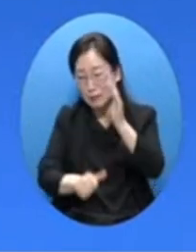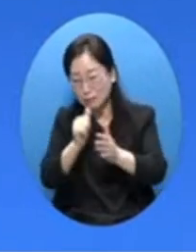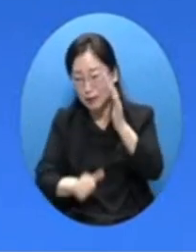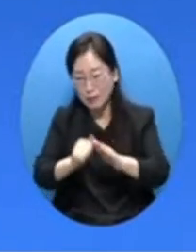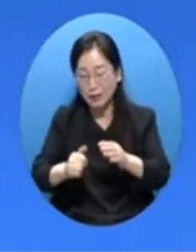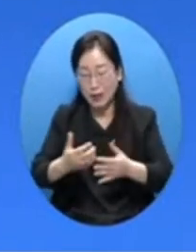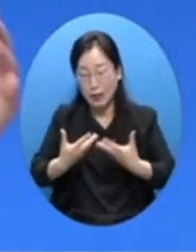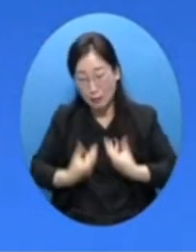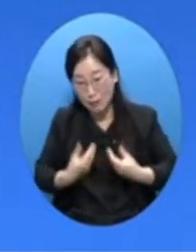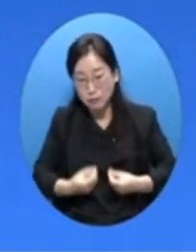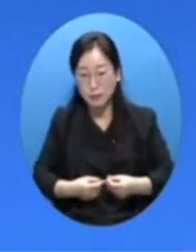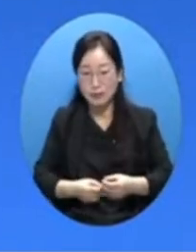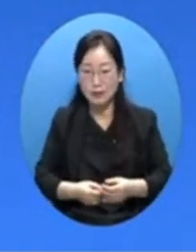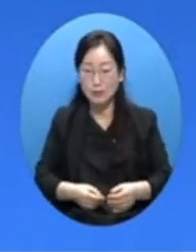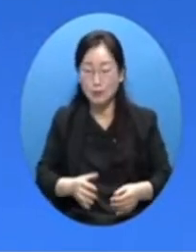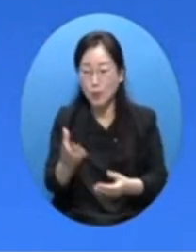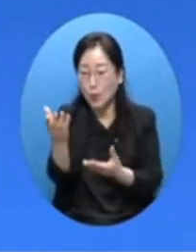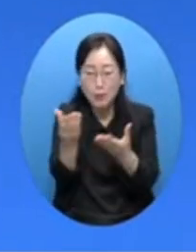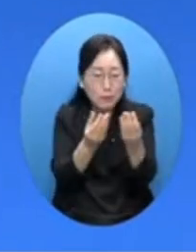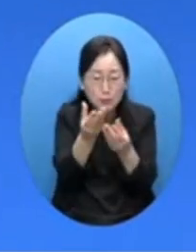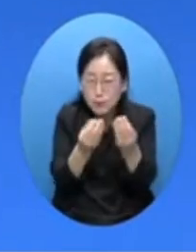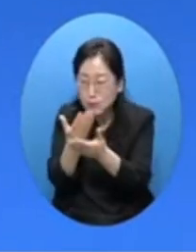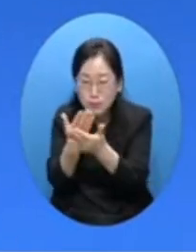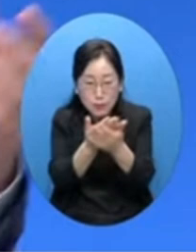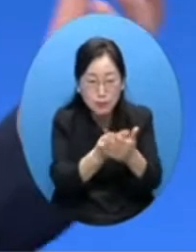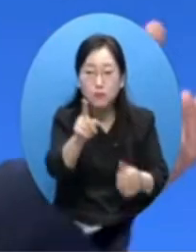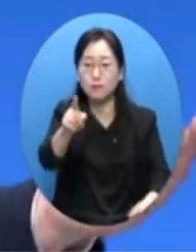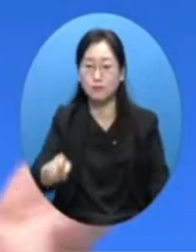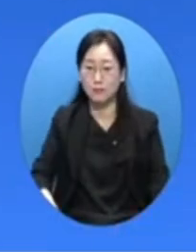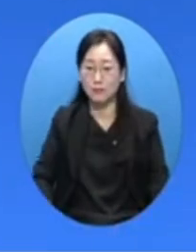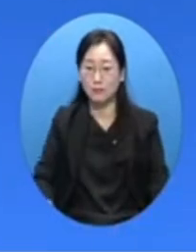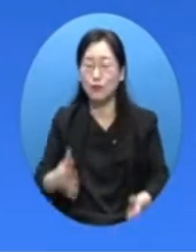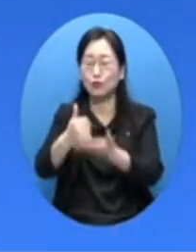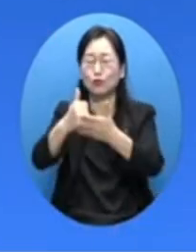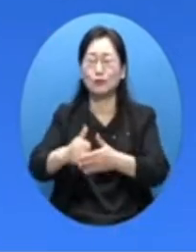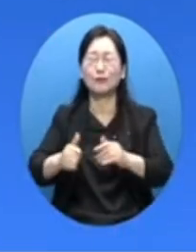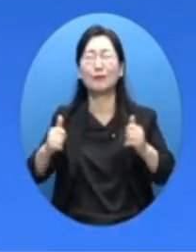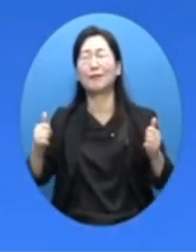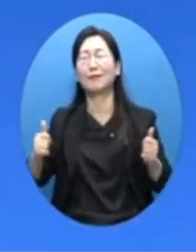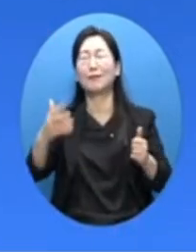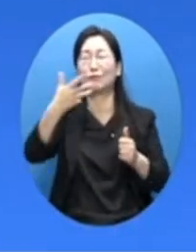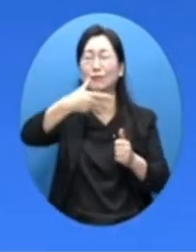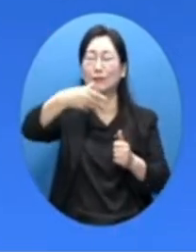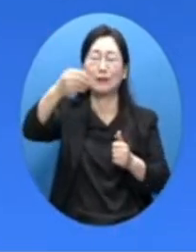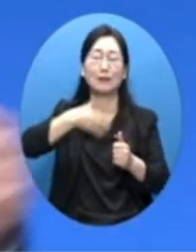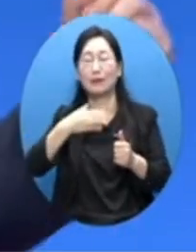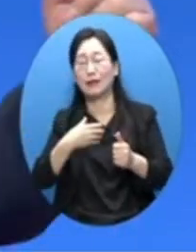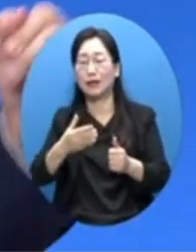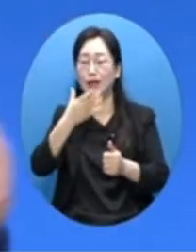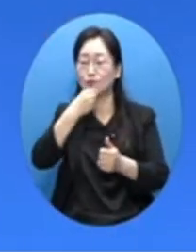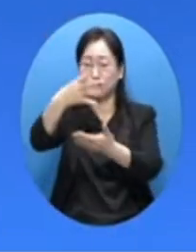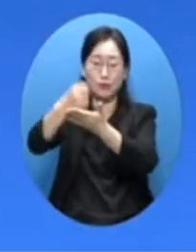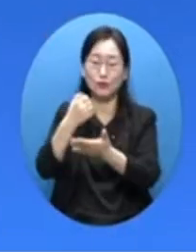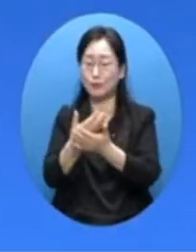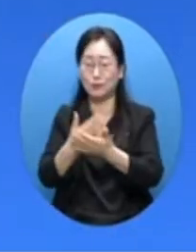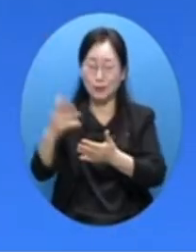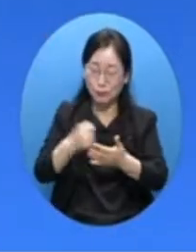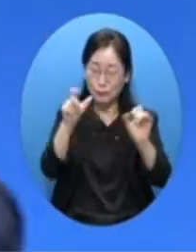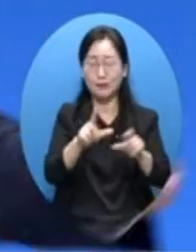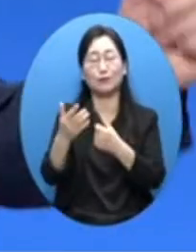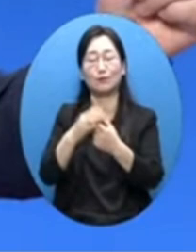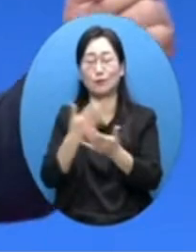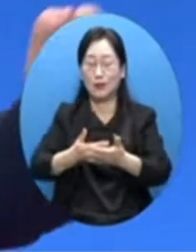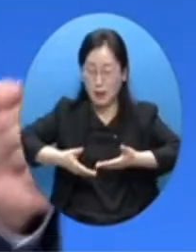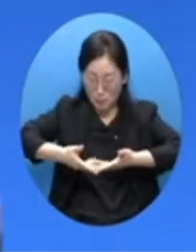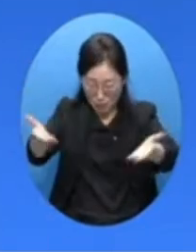삽니까? 왜 밤낮 돈을 끌어다니며 삽니까? 주님 앞에서 가슴을 펴고 주여 이제 우리에게 주신 이 축복을 누리며 살게 하여 주옵소서.